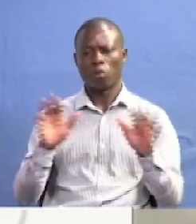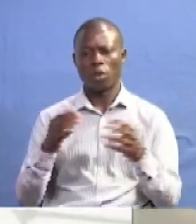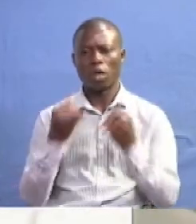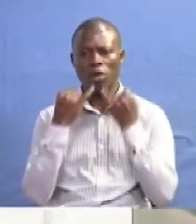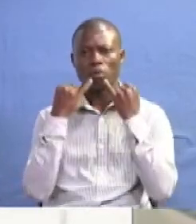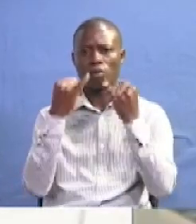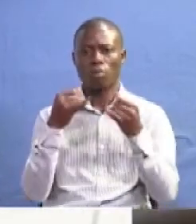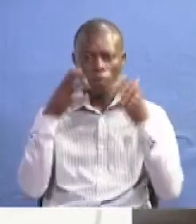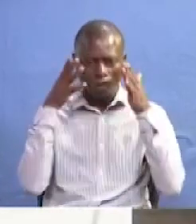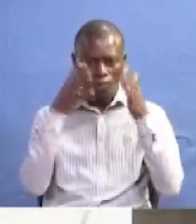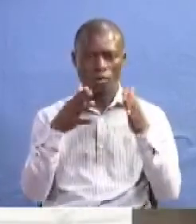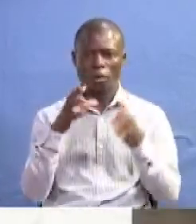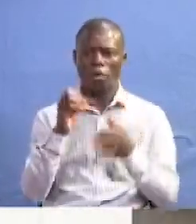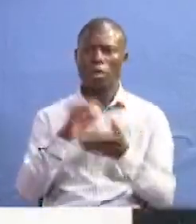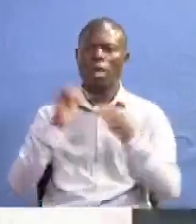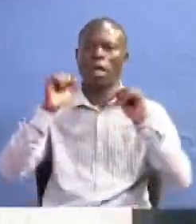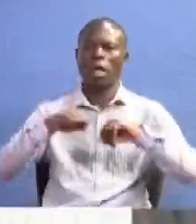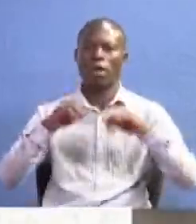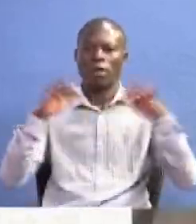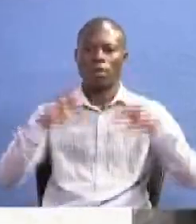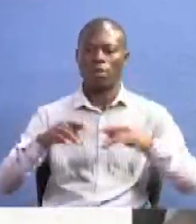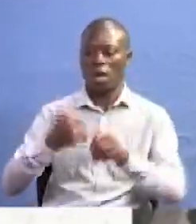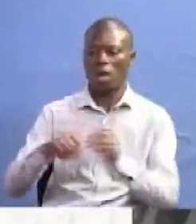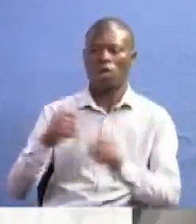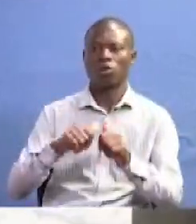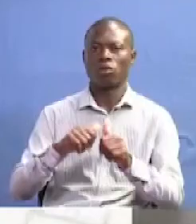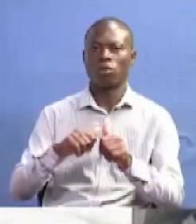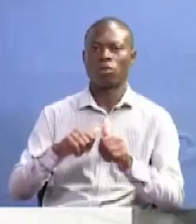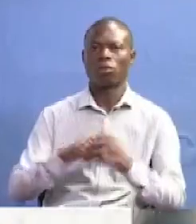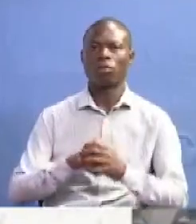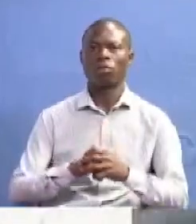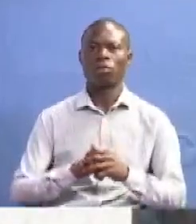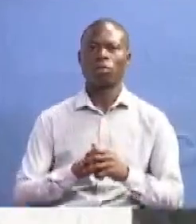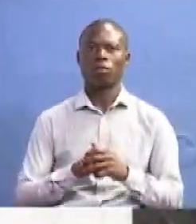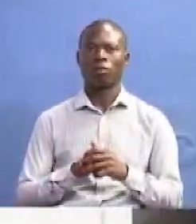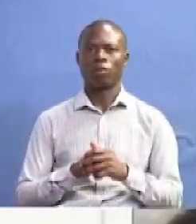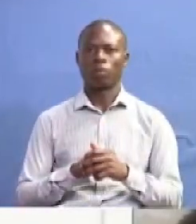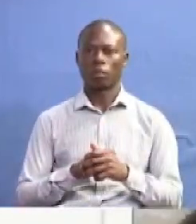to their attention to enable immediate action. Nyabuti Jael, KUTV.